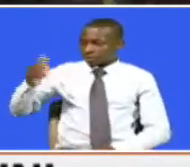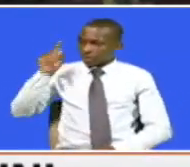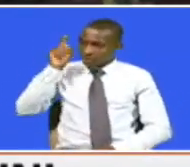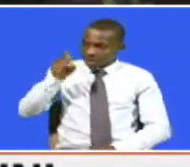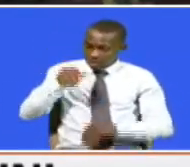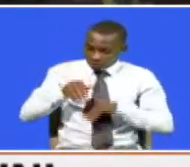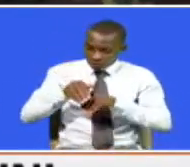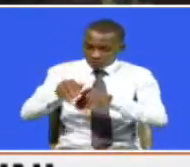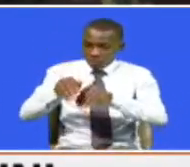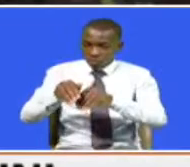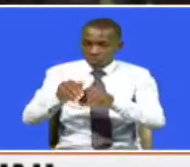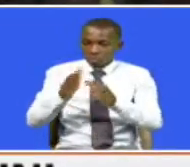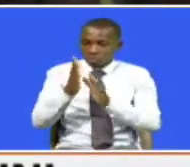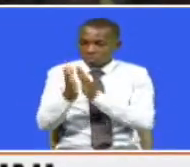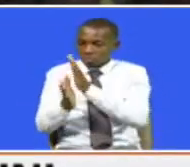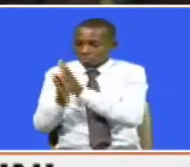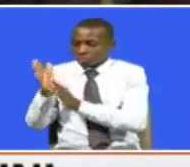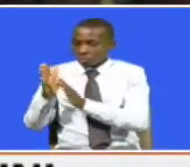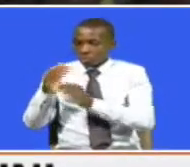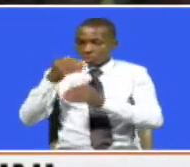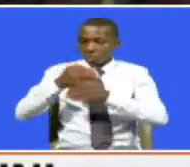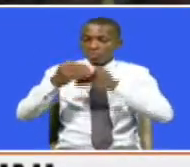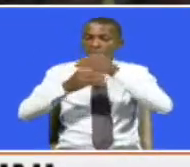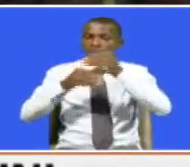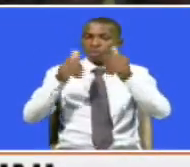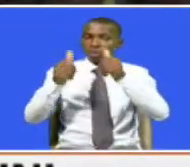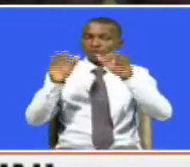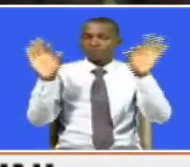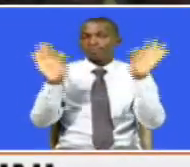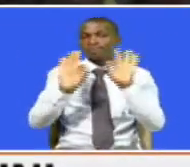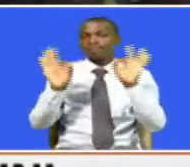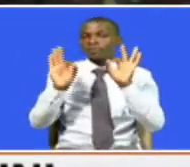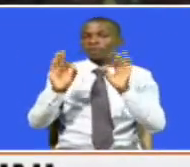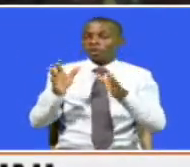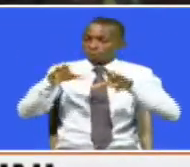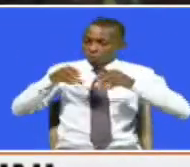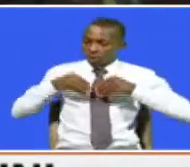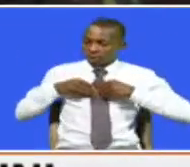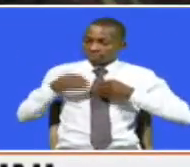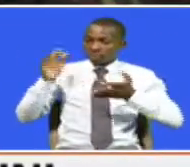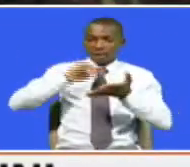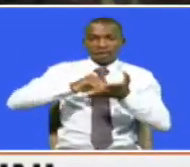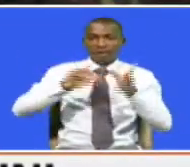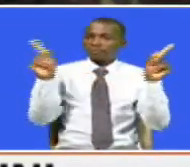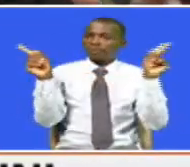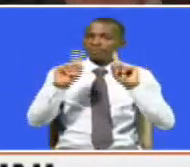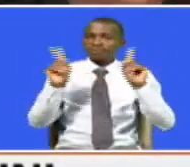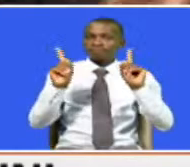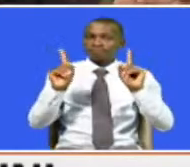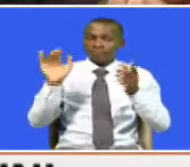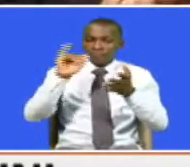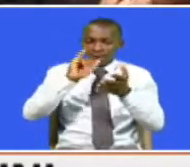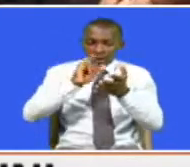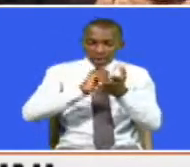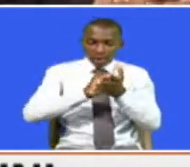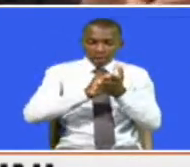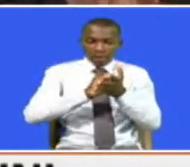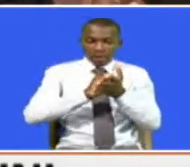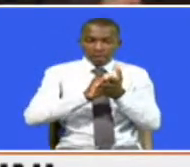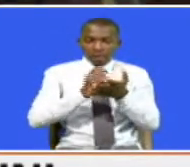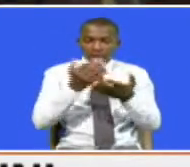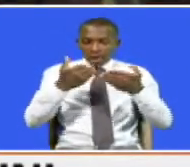ile inavyofaa, na hatutakubali siku nyingine kukua mtu unapata nafasi